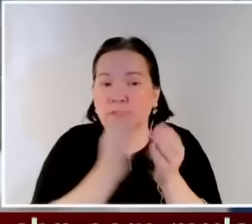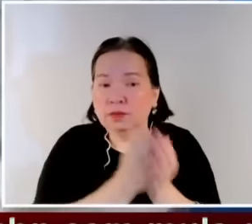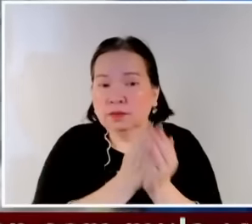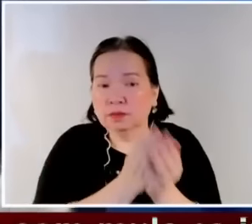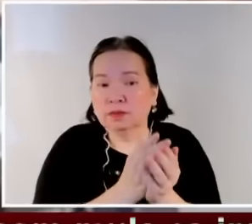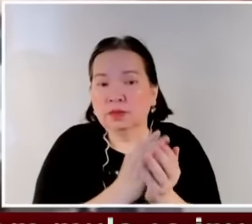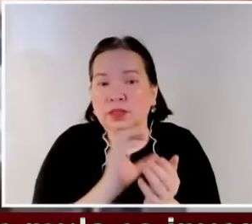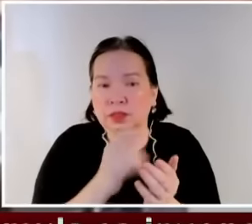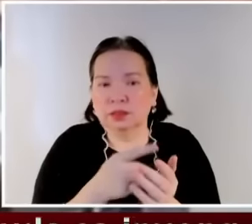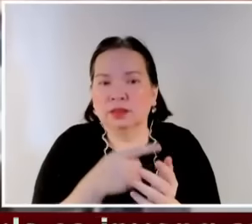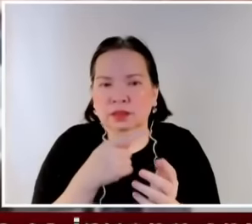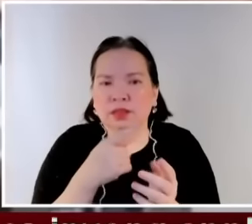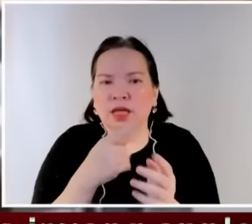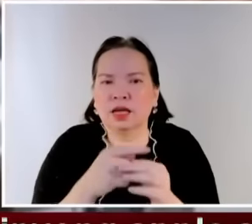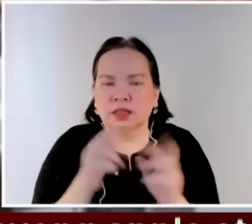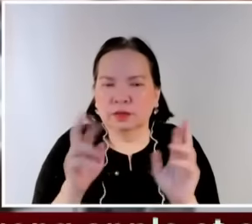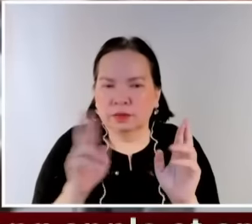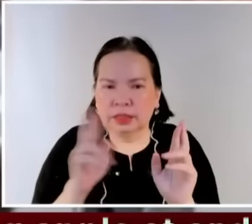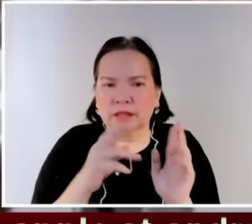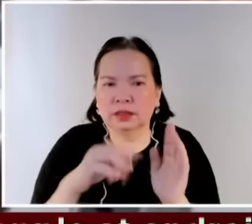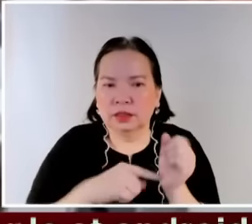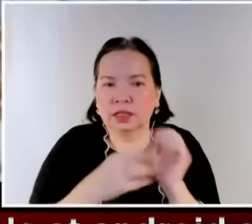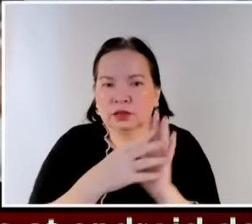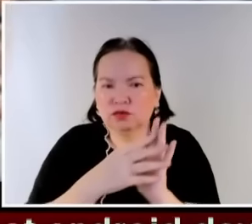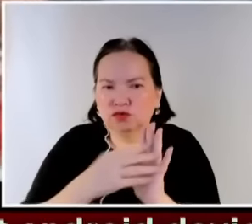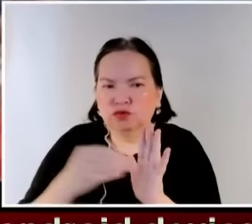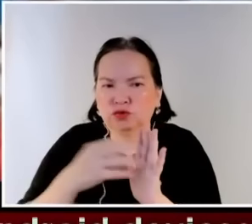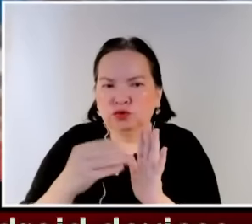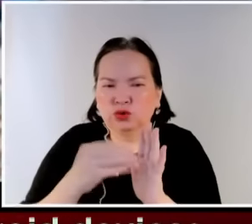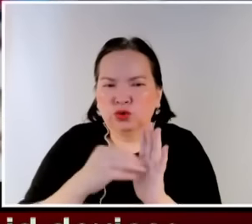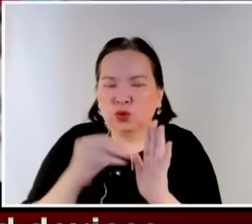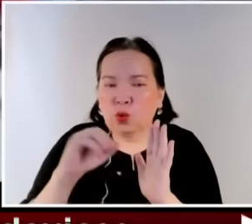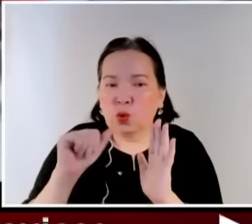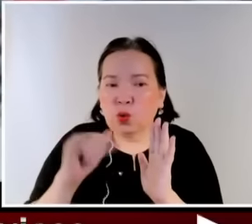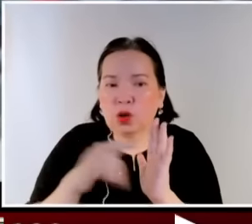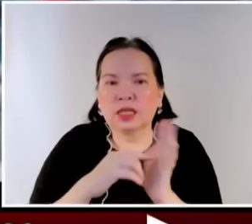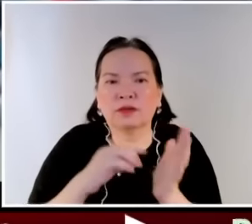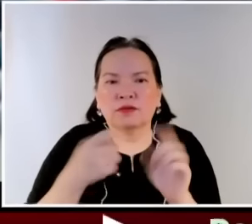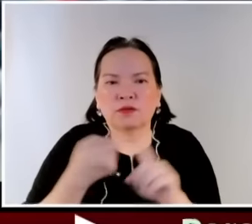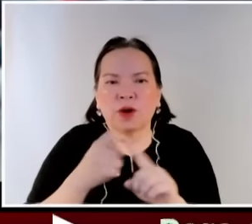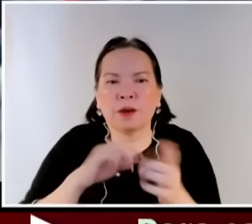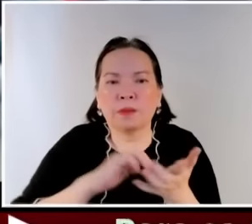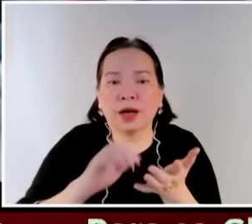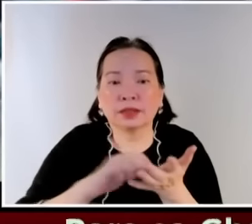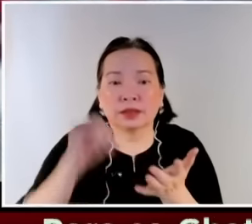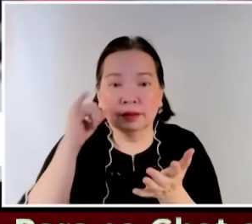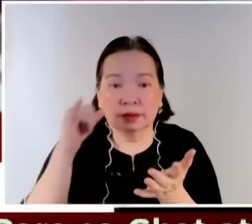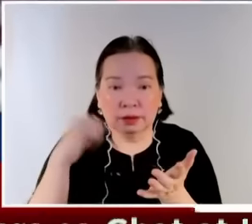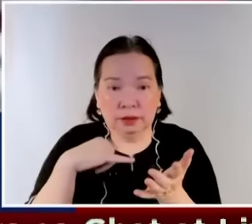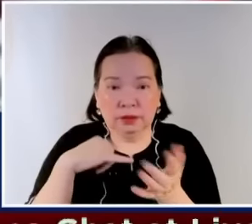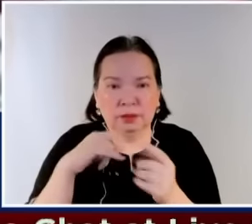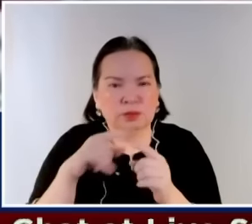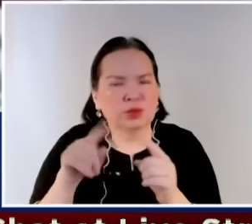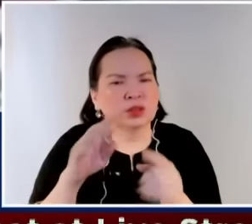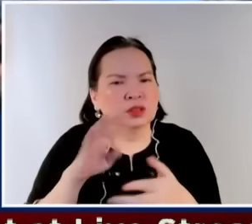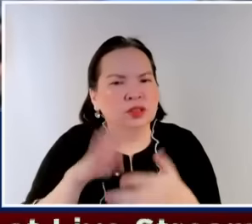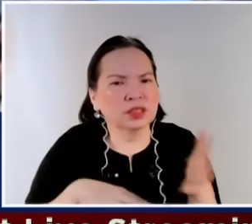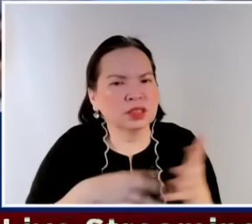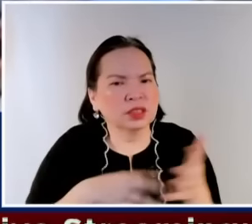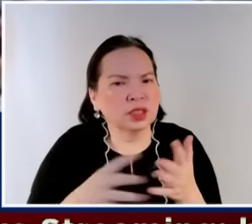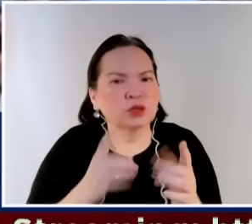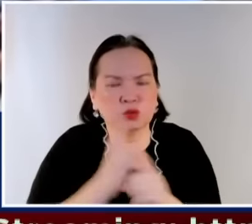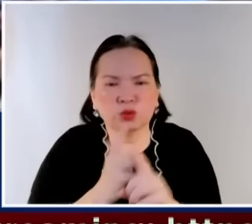Star sa pagsipsip sa langis base sa isinagawang simulation kahapon. Pero hindi makapagbigay ng timetable ang Philippine Coast